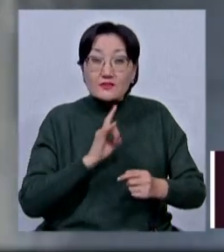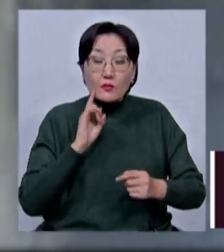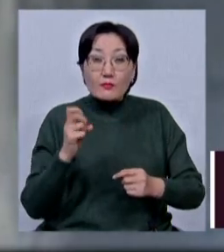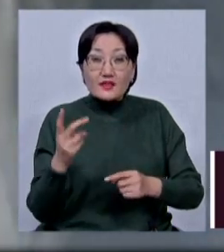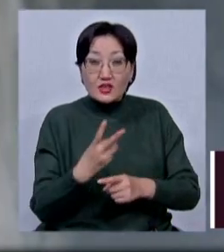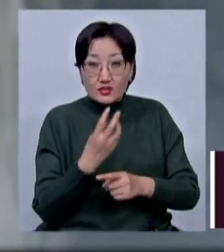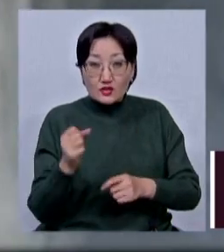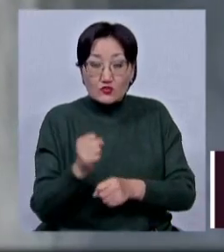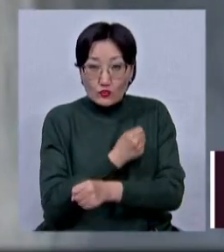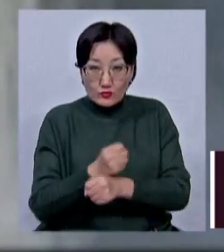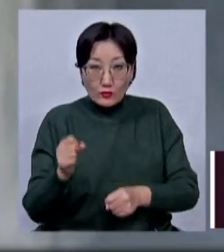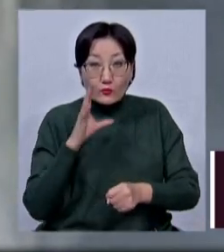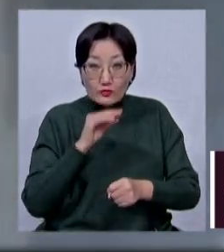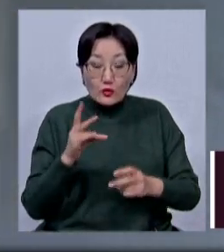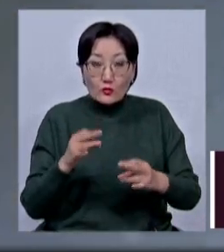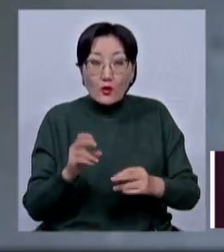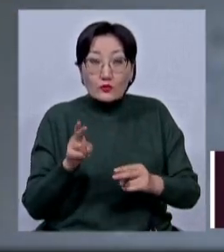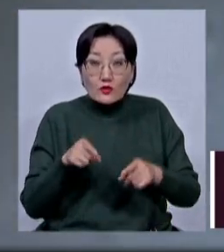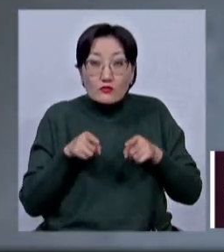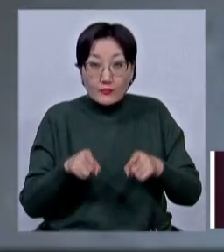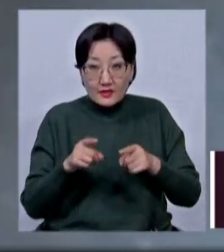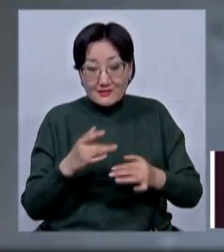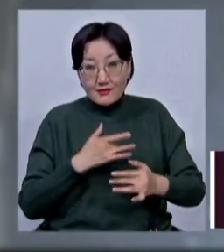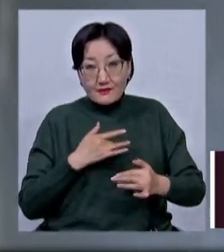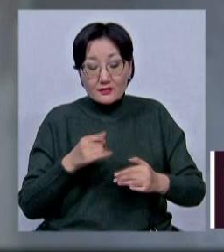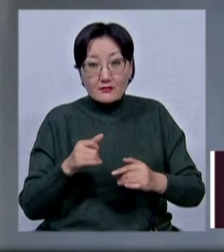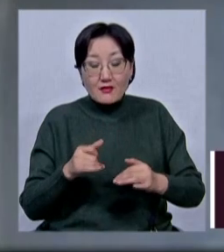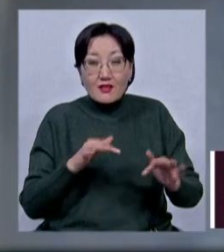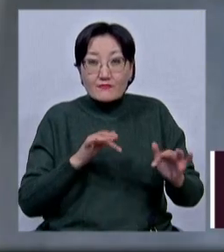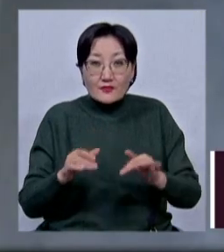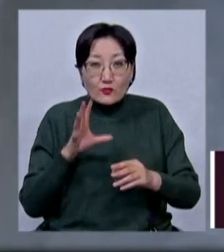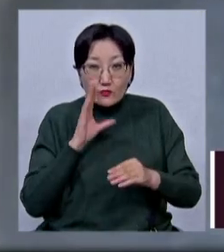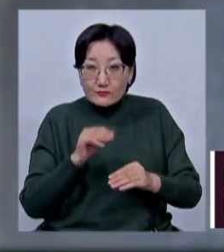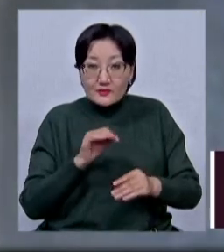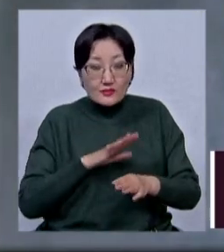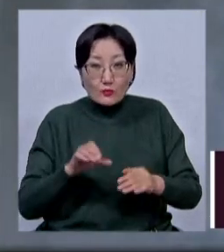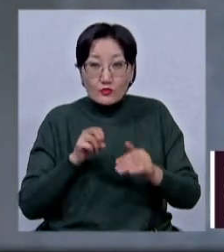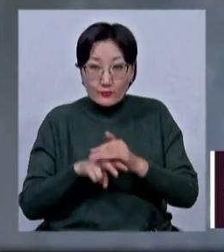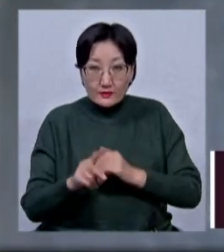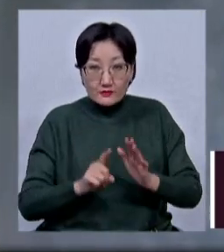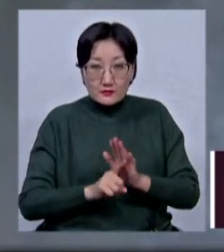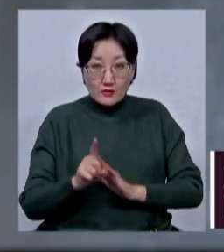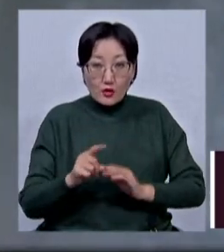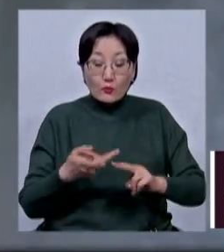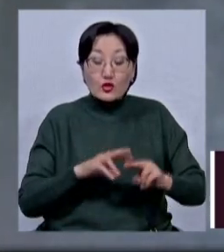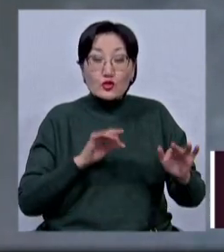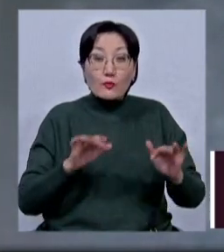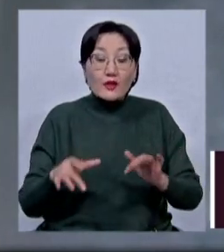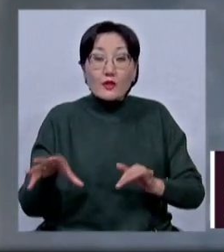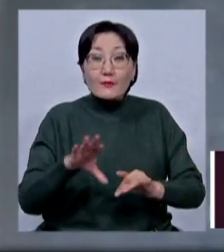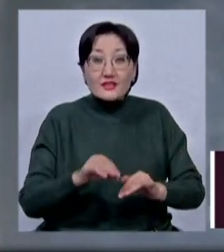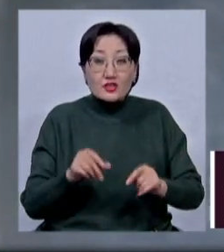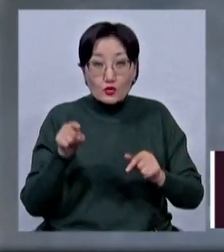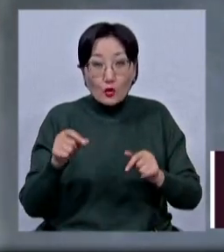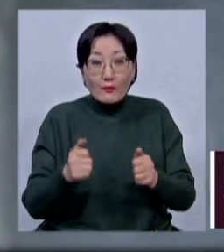бірнеше рет соққы да жасаған. Бірақ біреу үркітсе керек, арам пиғылын іске асырып үлгермей қаша жөнелген. Бұл әрекеттерінің барлығы